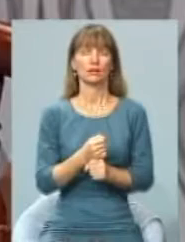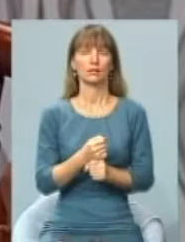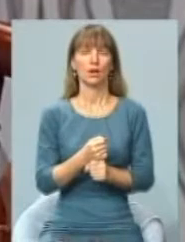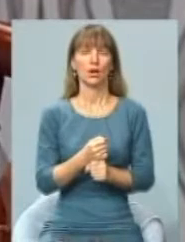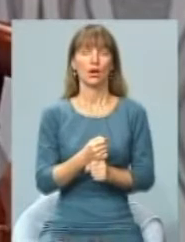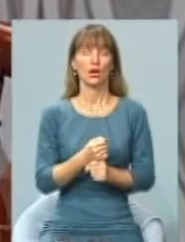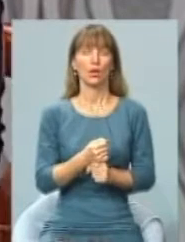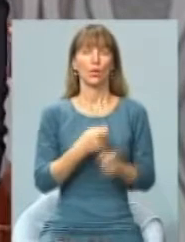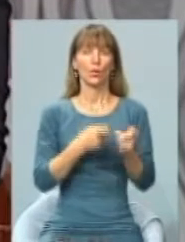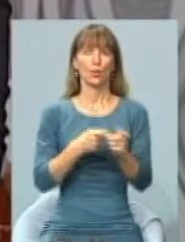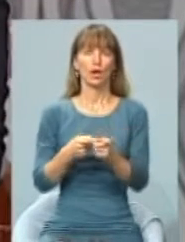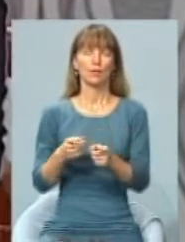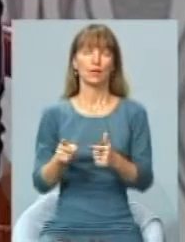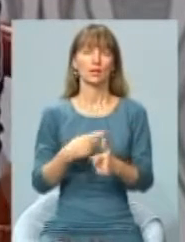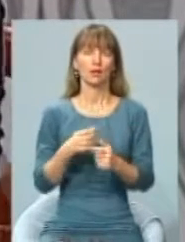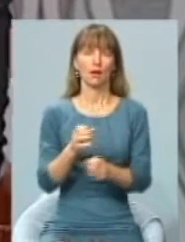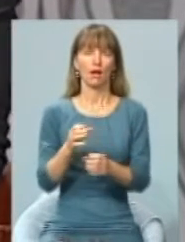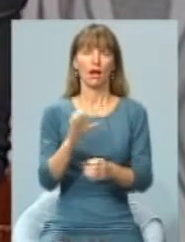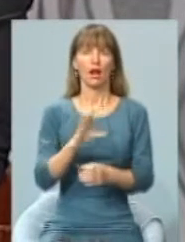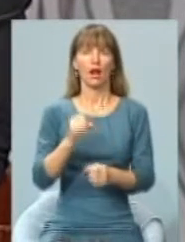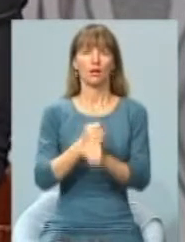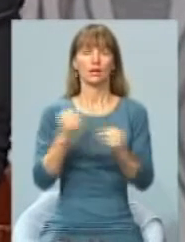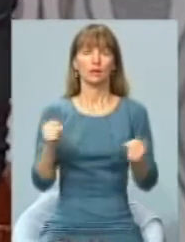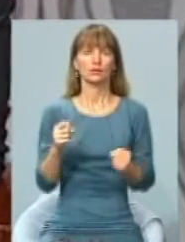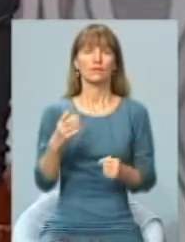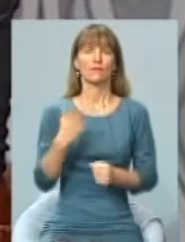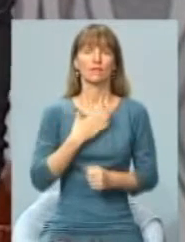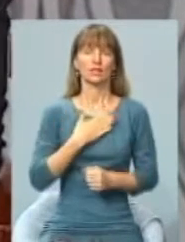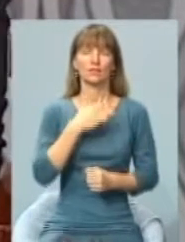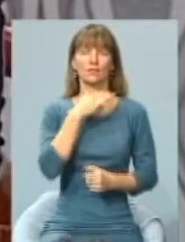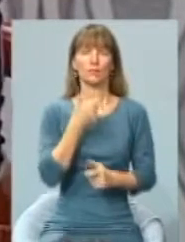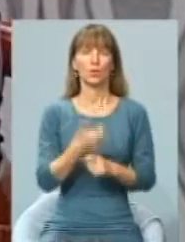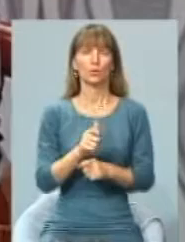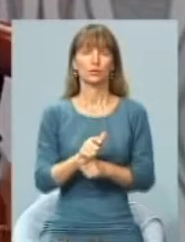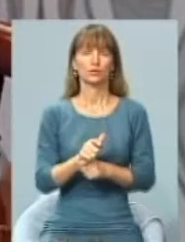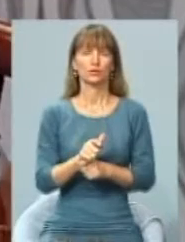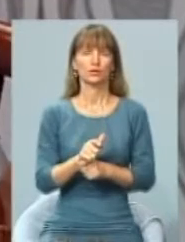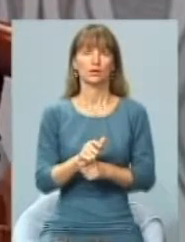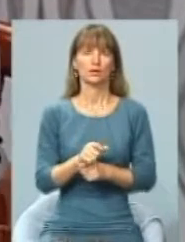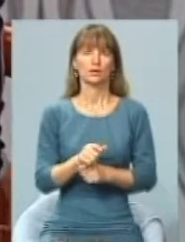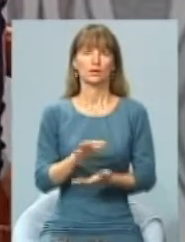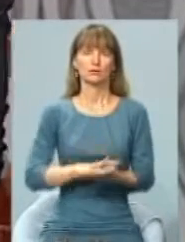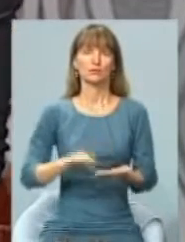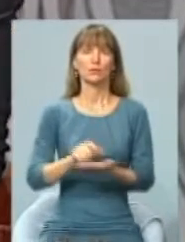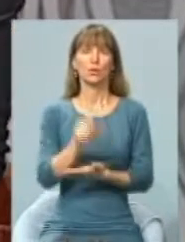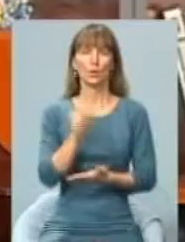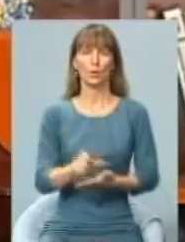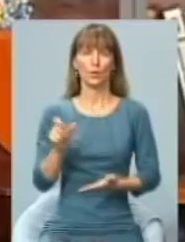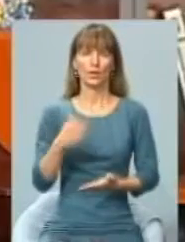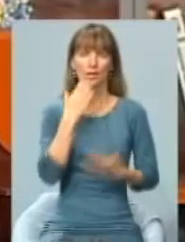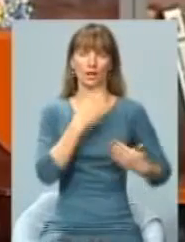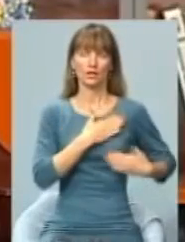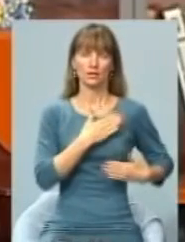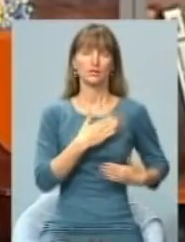якийсь там гранатомет тощо, але все ж таки в наш час воно, ну, дуже воно таке спотворює людські вчинки та й взагалі людяність. А які ти